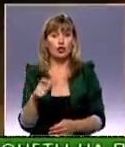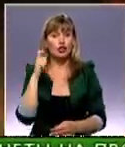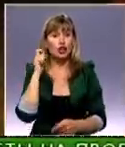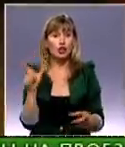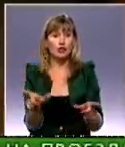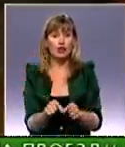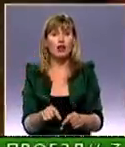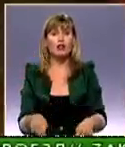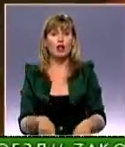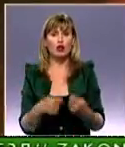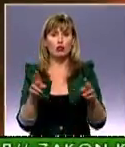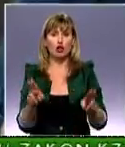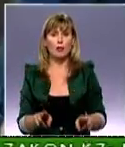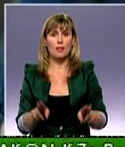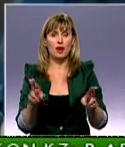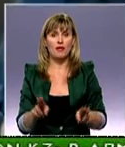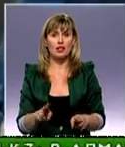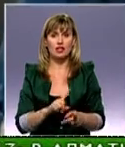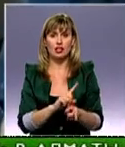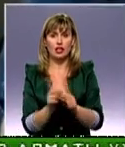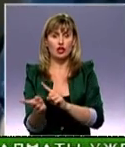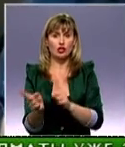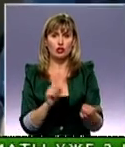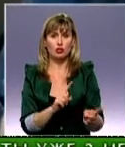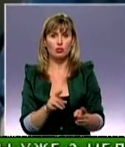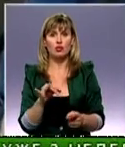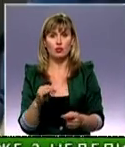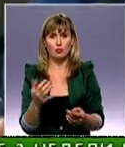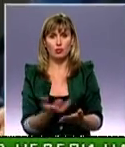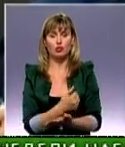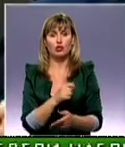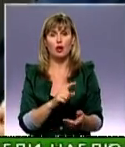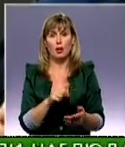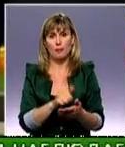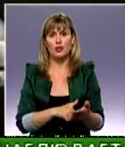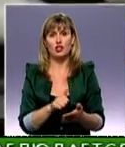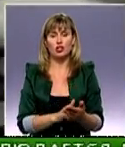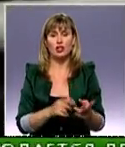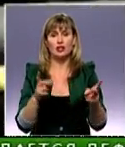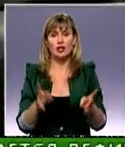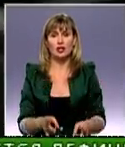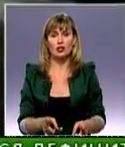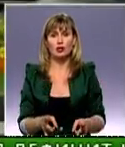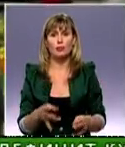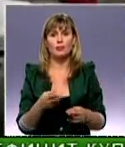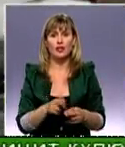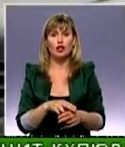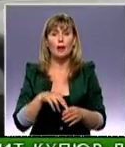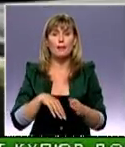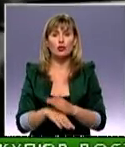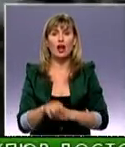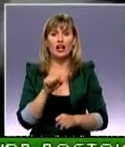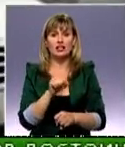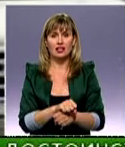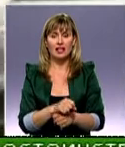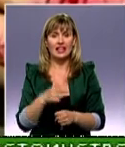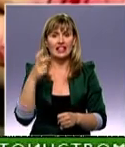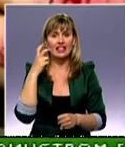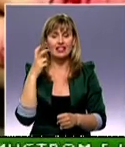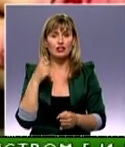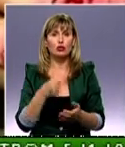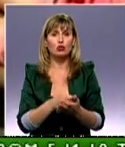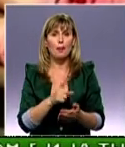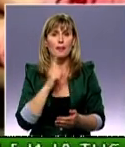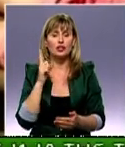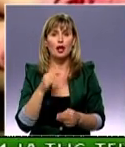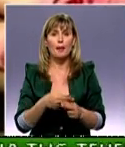Гордов, нарушили правила работы со стрелочным переводом, что и стало причиной трагедии. Движение на синей ветке метро приостановлено от станции Киевской до